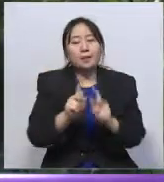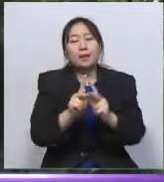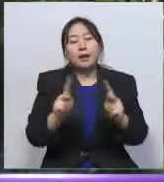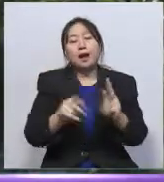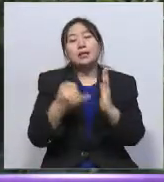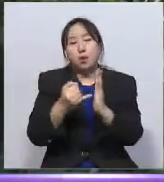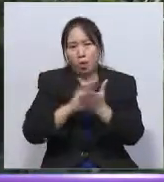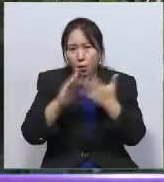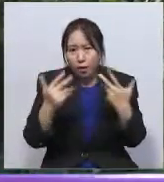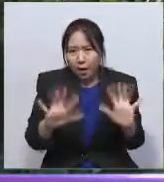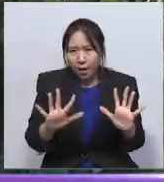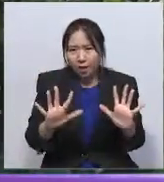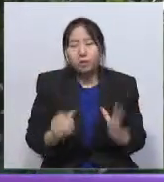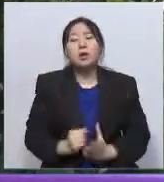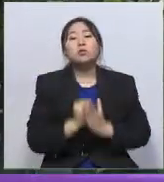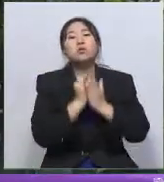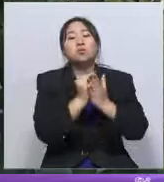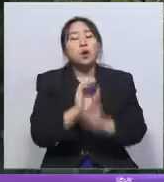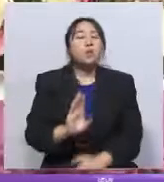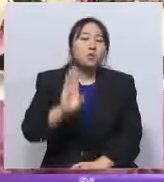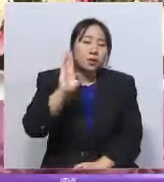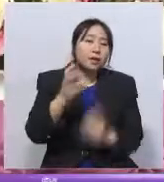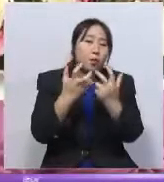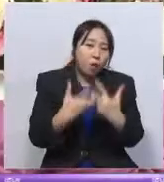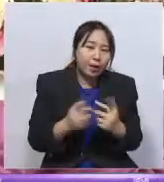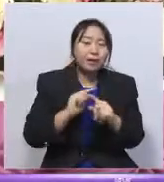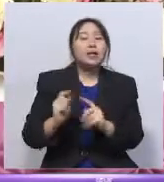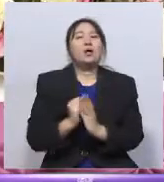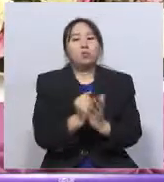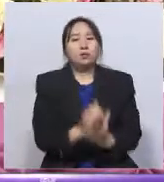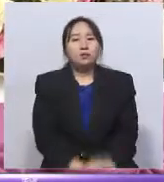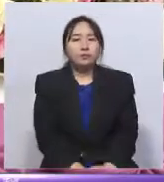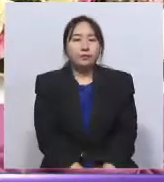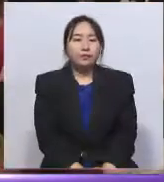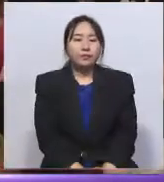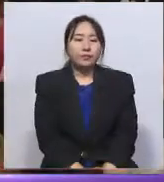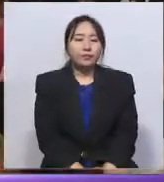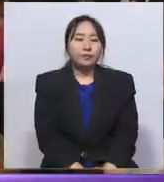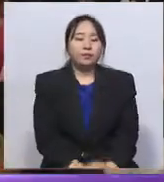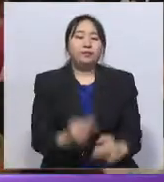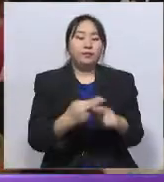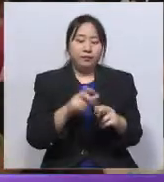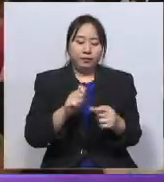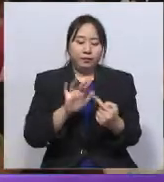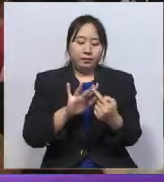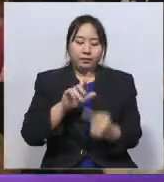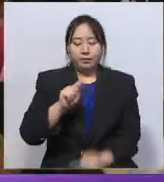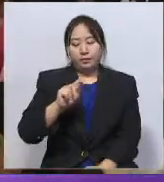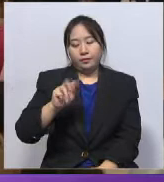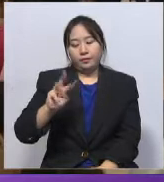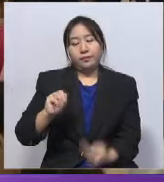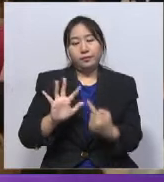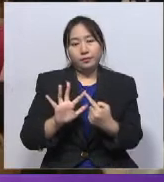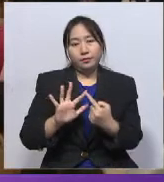ระดับจังหวัดแล้วเพื่อเป็นการช่วยเหลือผู้ประกอบการในเบื้องต้นด้านนายอุตมะสาวนายนรัฐม